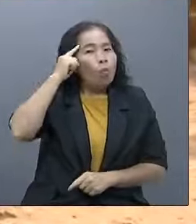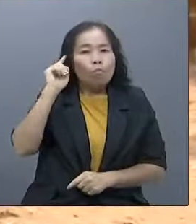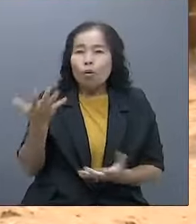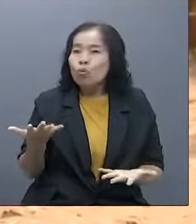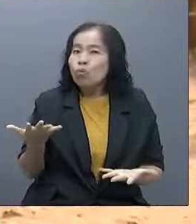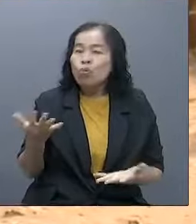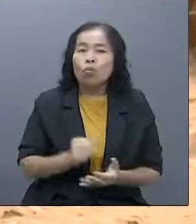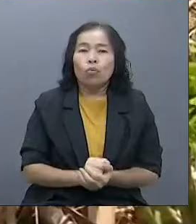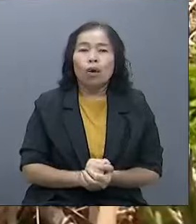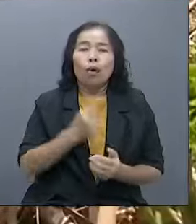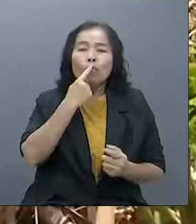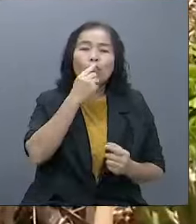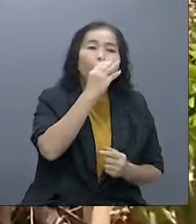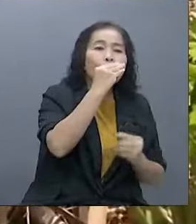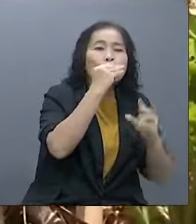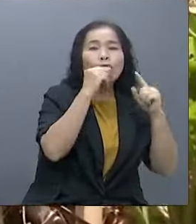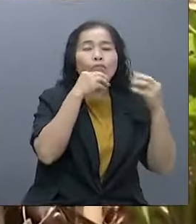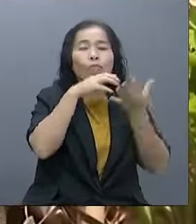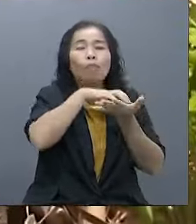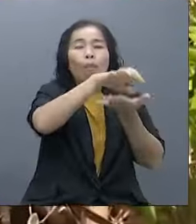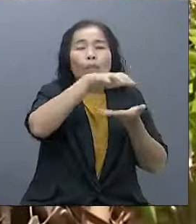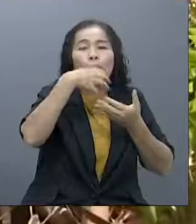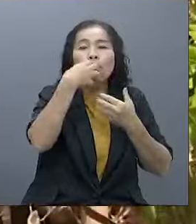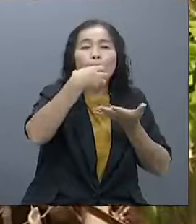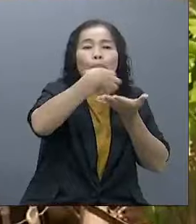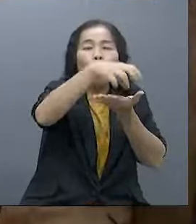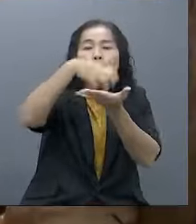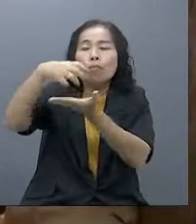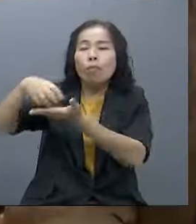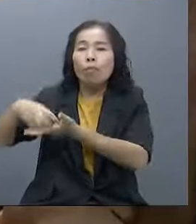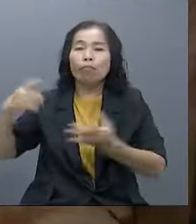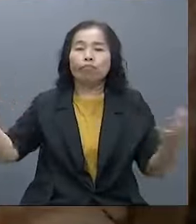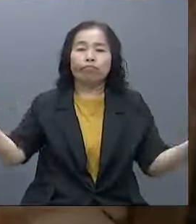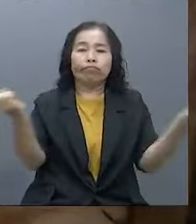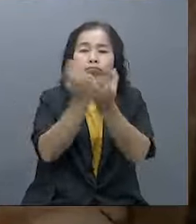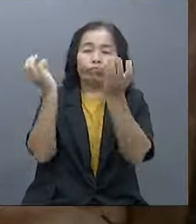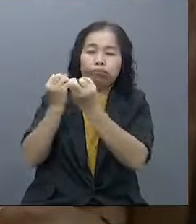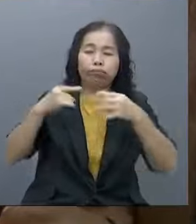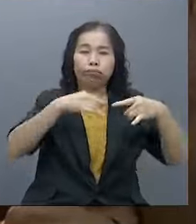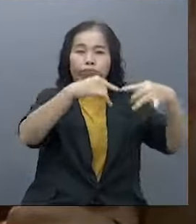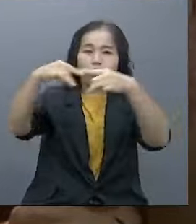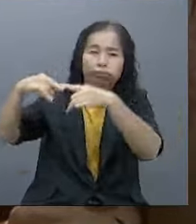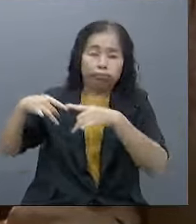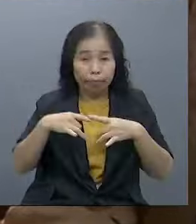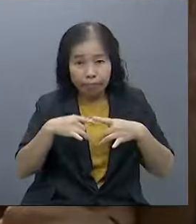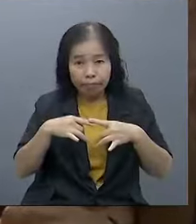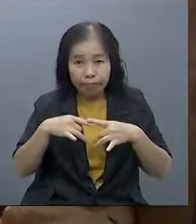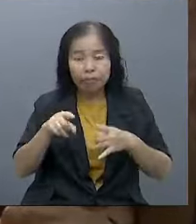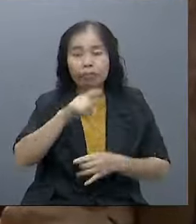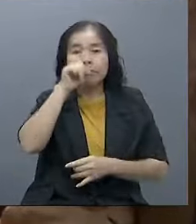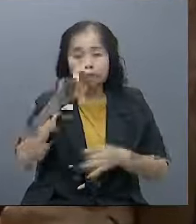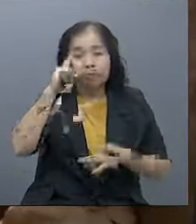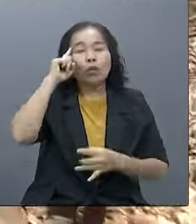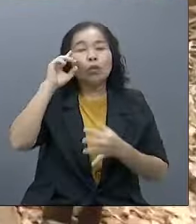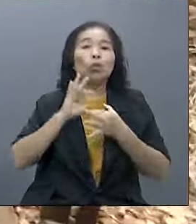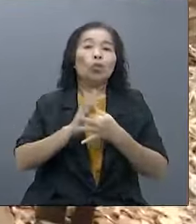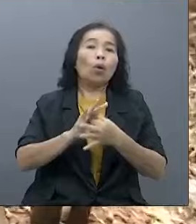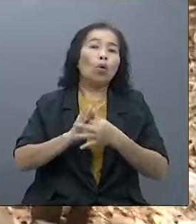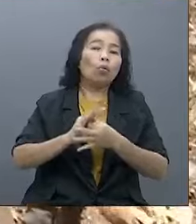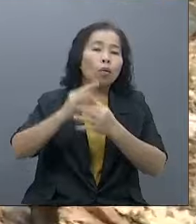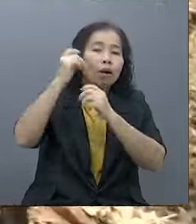ดต่อกันไปเรื่อยๆทำให้เกิดปัญหาความขัดแย้งตามมาและท้ายที่สุดมันคือความกังวลต่อความปลอดภัย